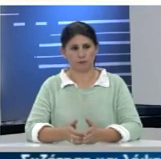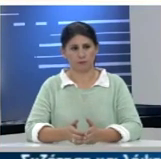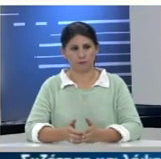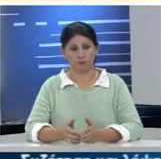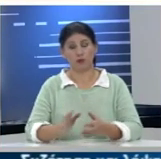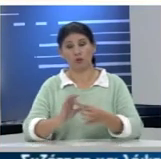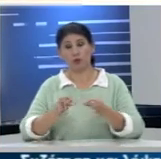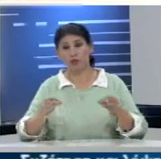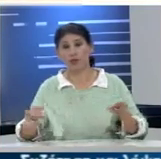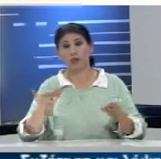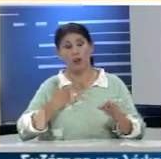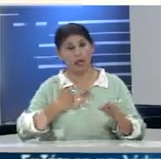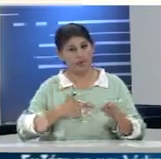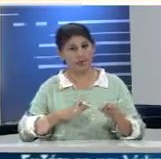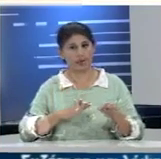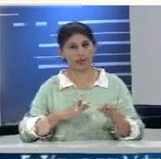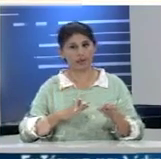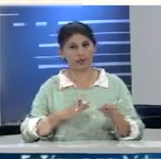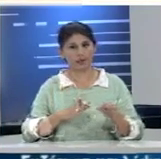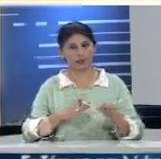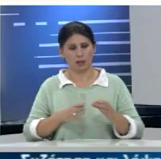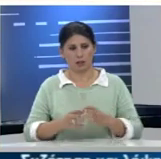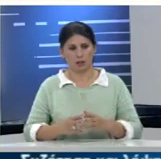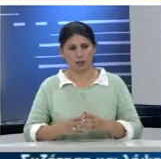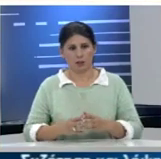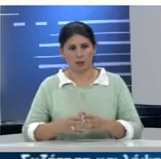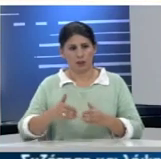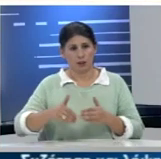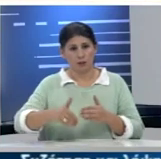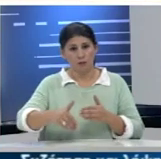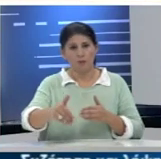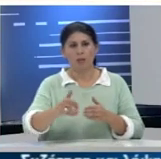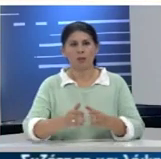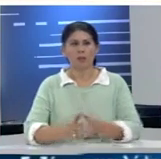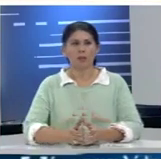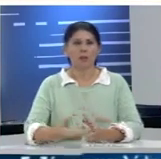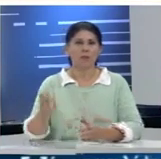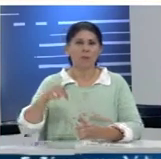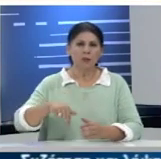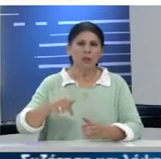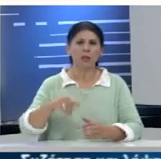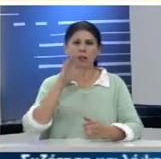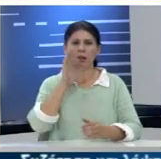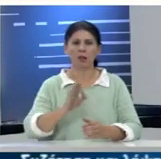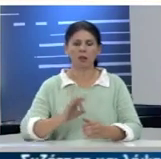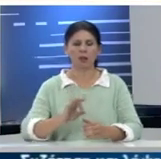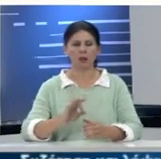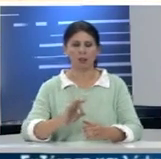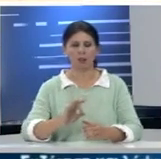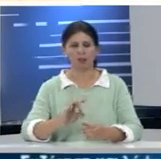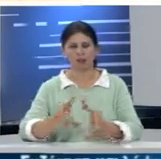τον ιστορικό, αν θέλετε, καταλογισμό του μέλλοντος που σήμερα στην πραγματικότητα